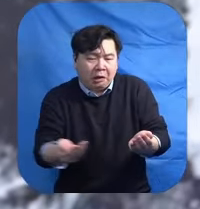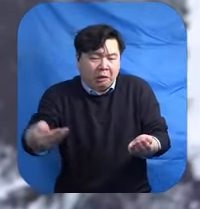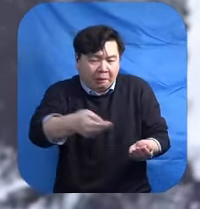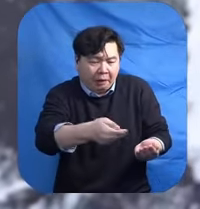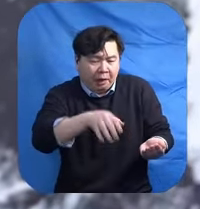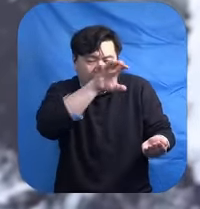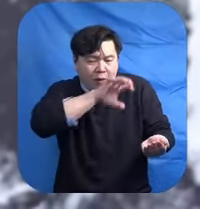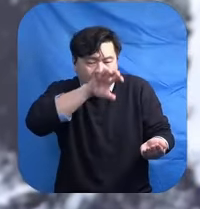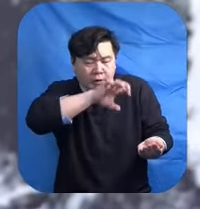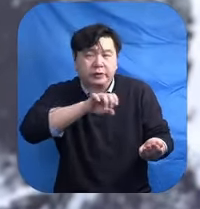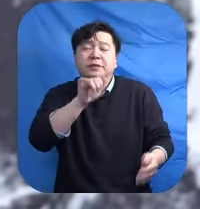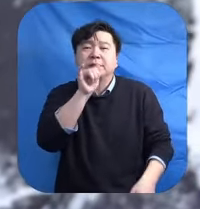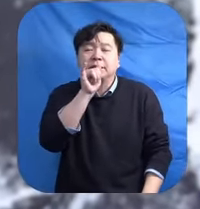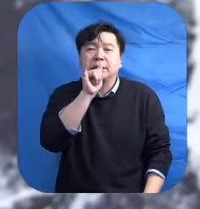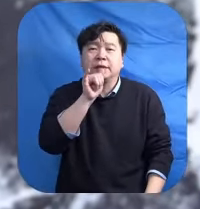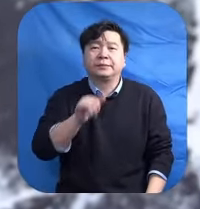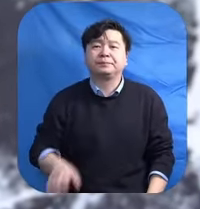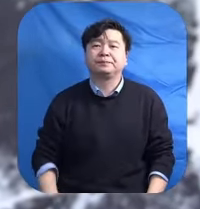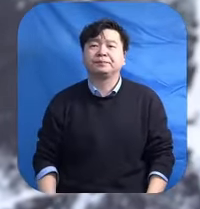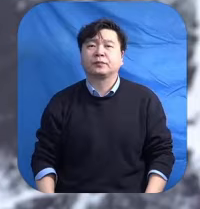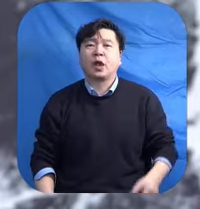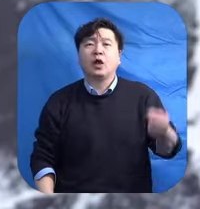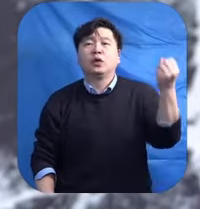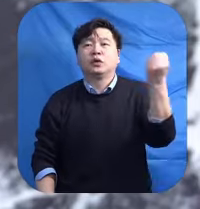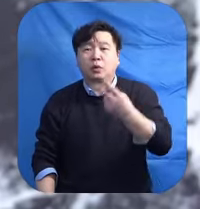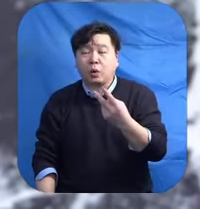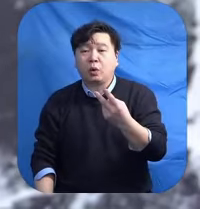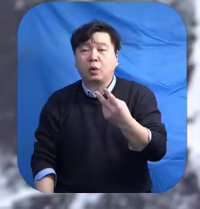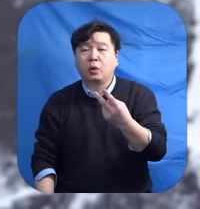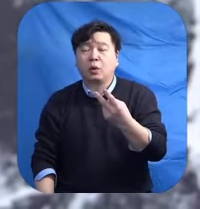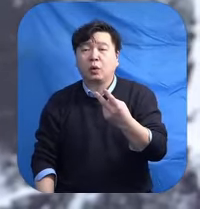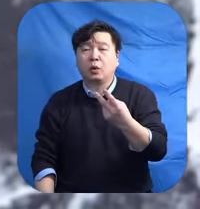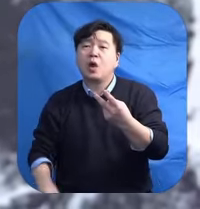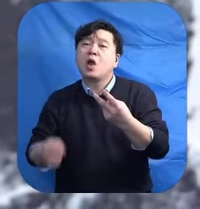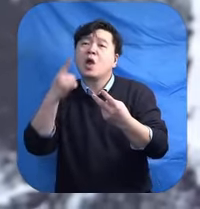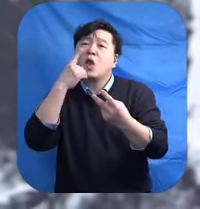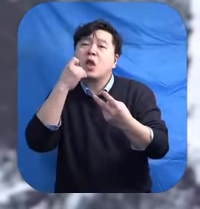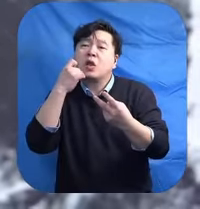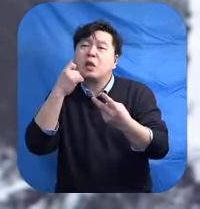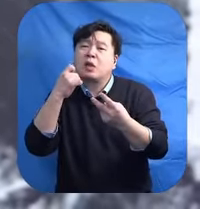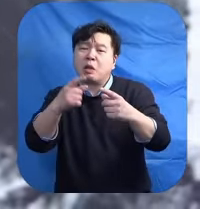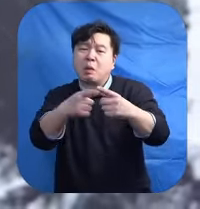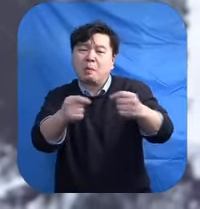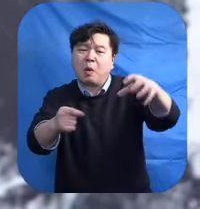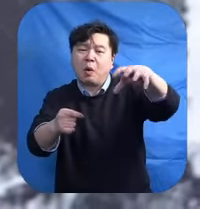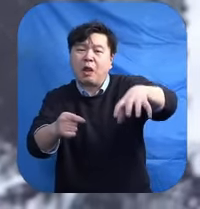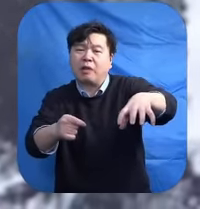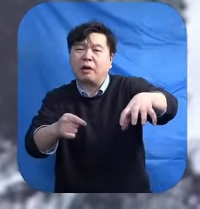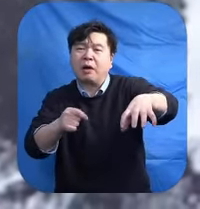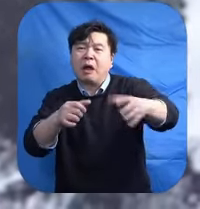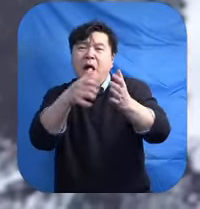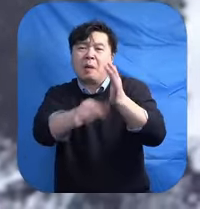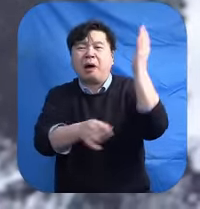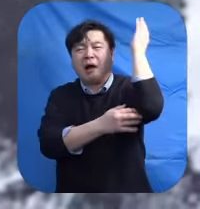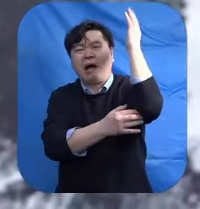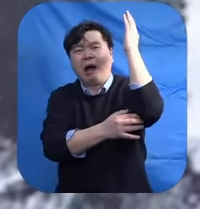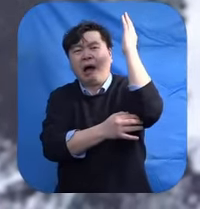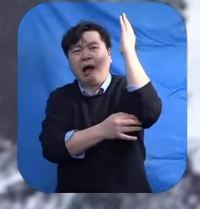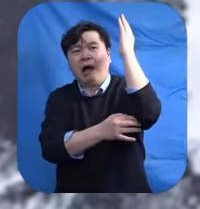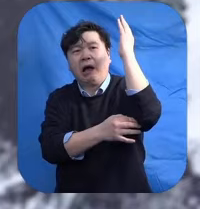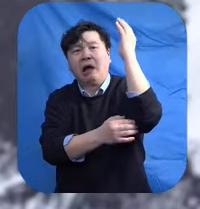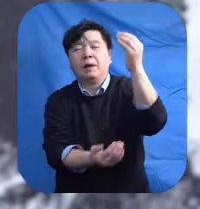하고 있습니다. 또 잊을만 하면 일본에서 망언이 터져 나오고 있습니다.